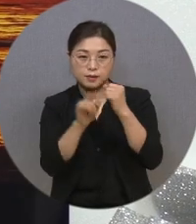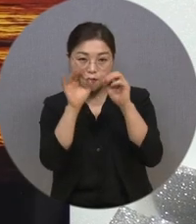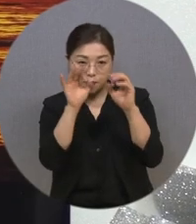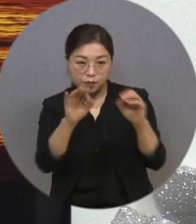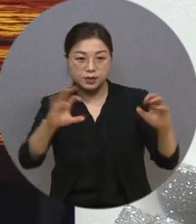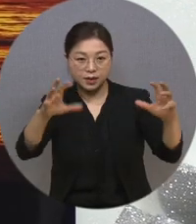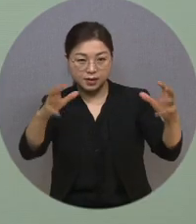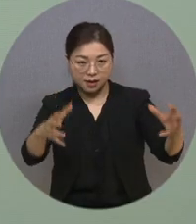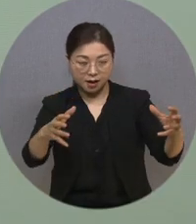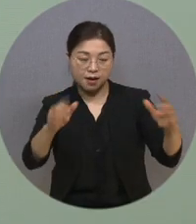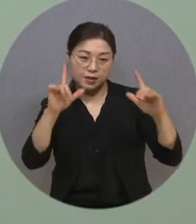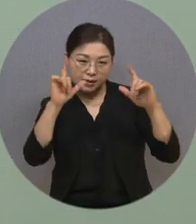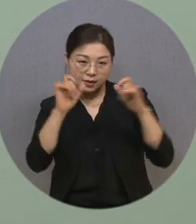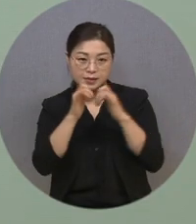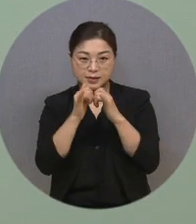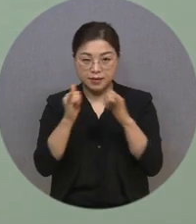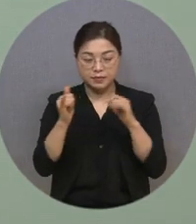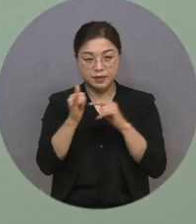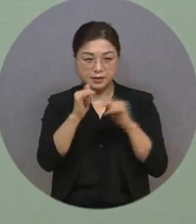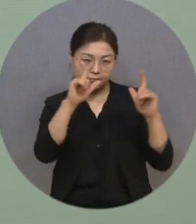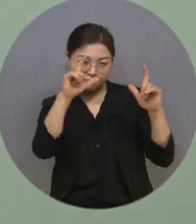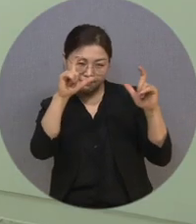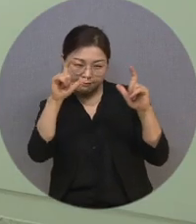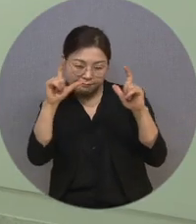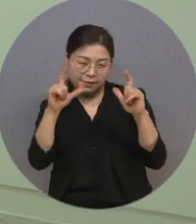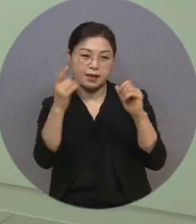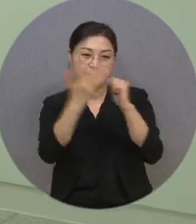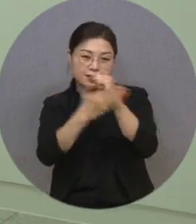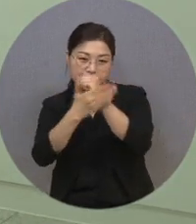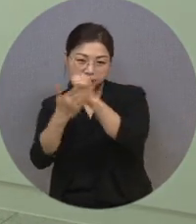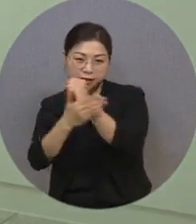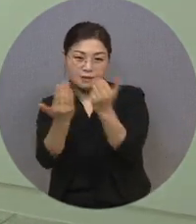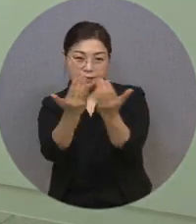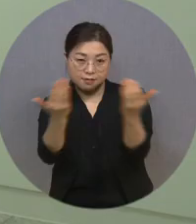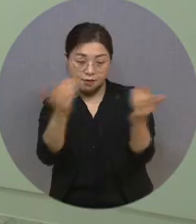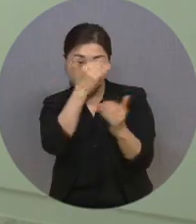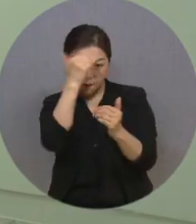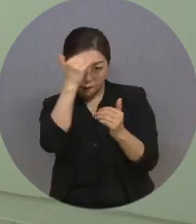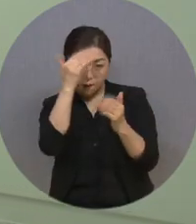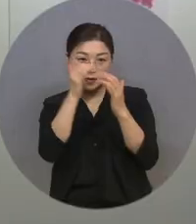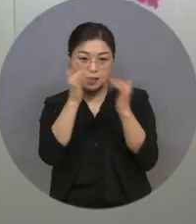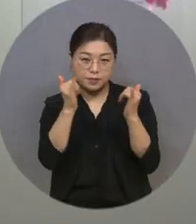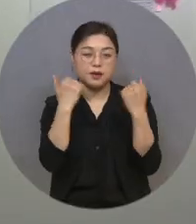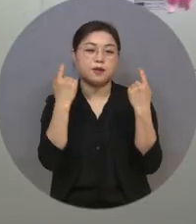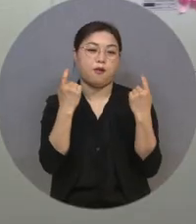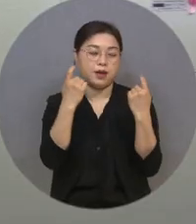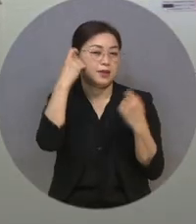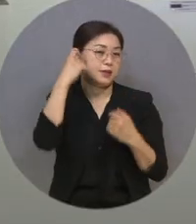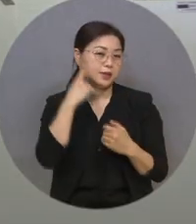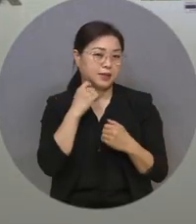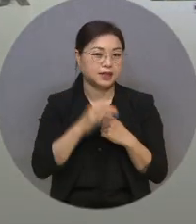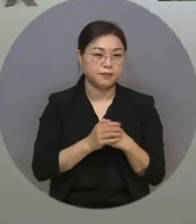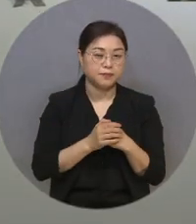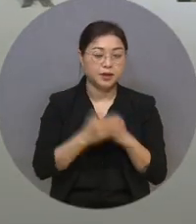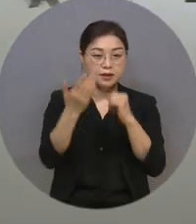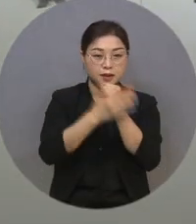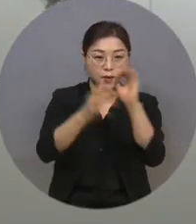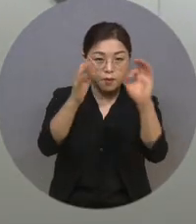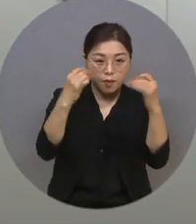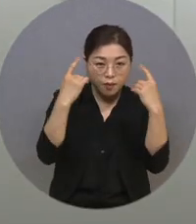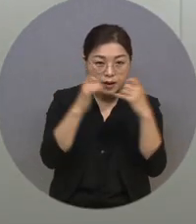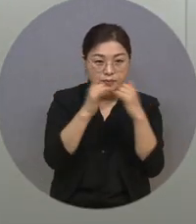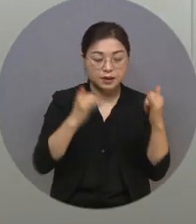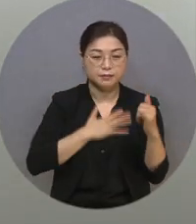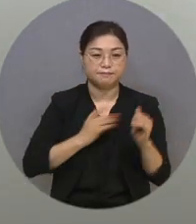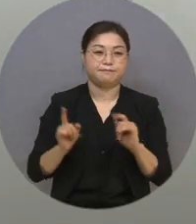세상, 작가들이 렌즈를 통해 옮겨놓은 세상을 관람객들은 여행을 합니다. 작품을 통해 관람객은